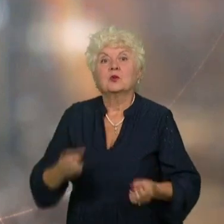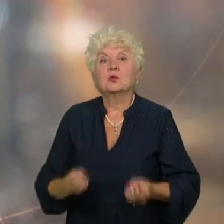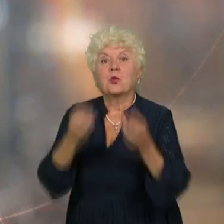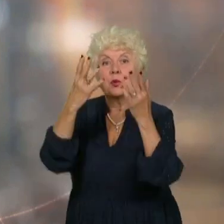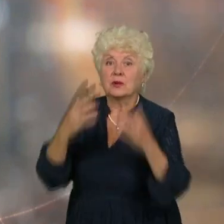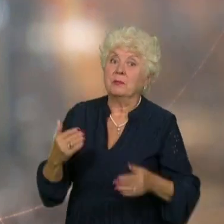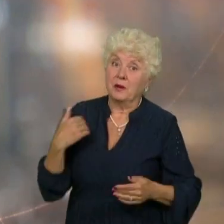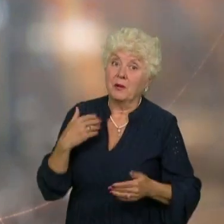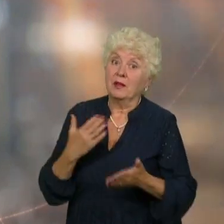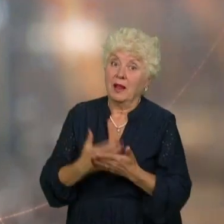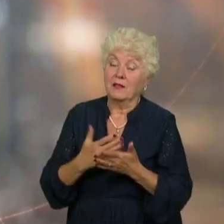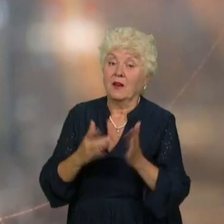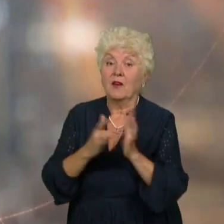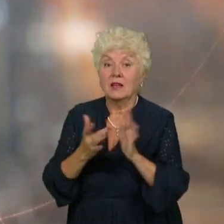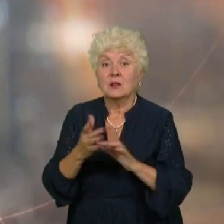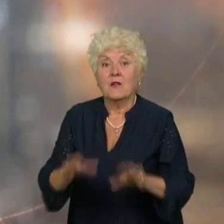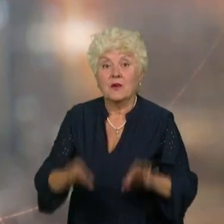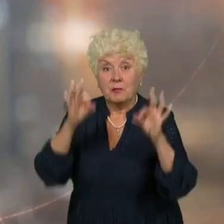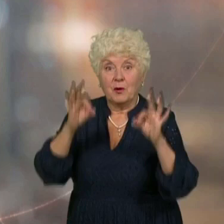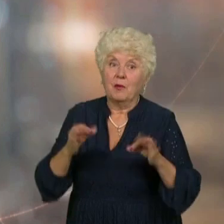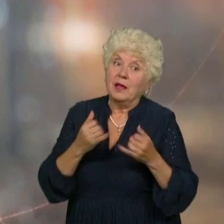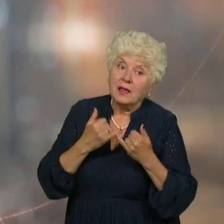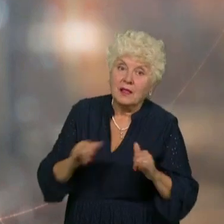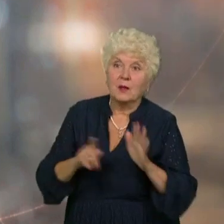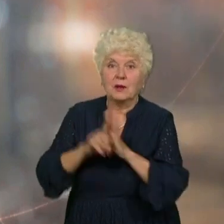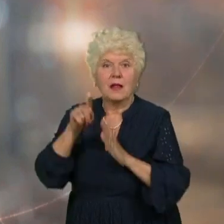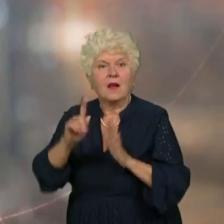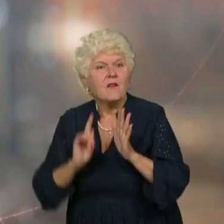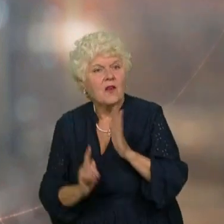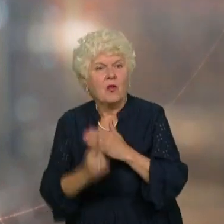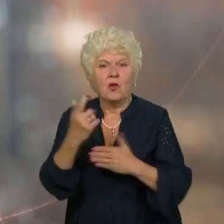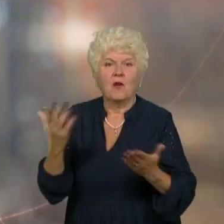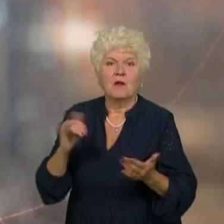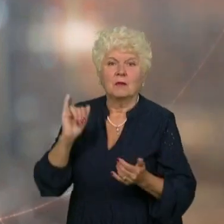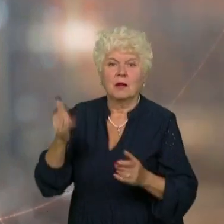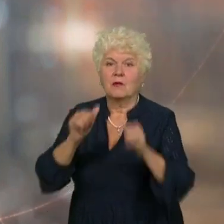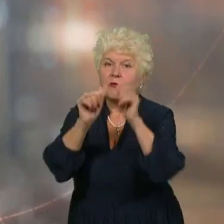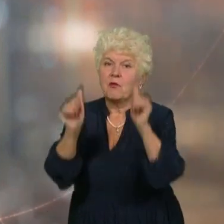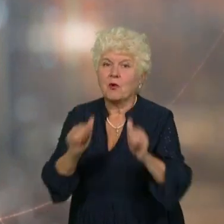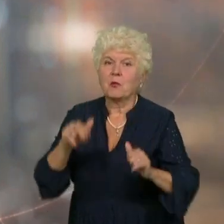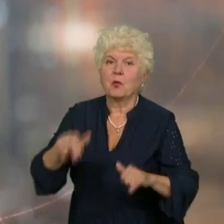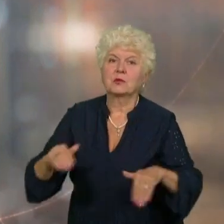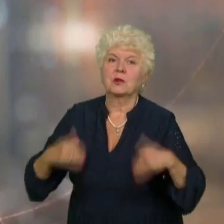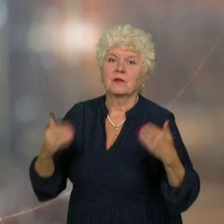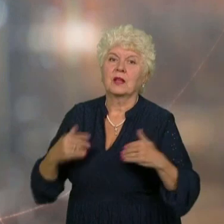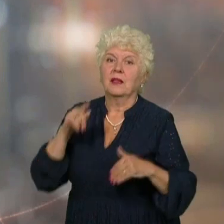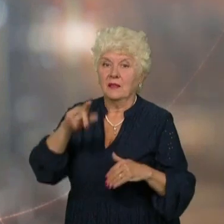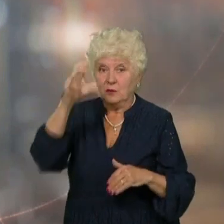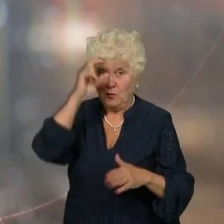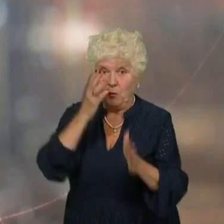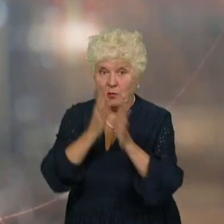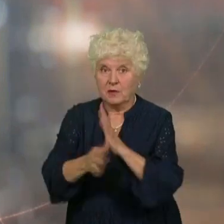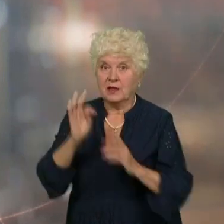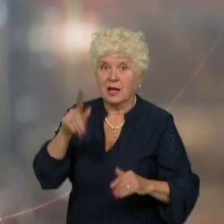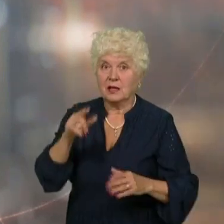tak powiem zaistniał Więc Jezus wybrał osobliwą dla niego wyjątkową formę uzdrowienia ten człowiek po prostu